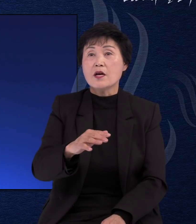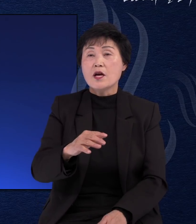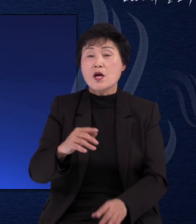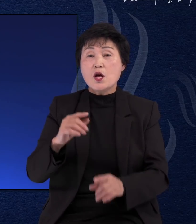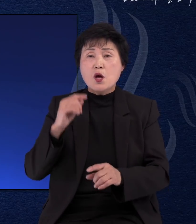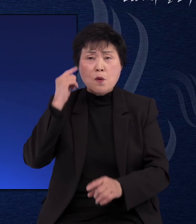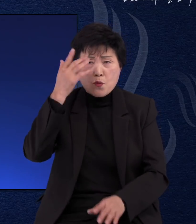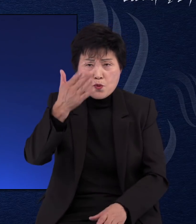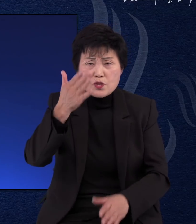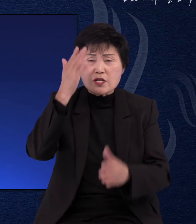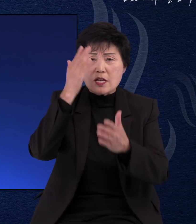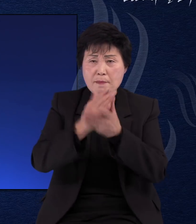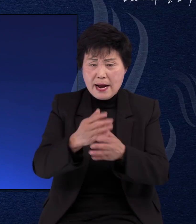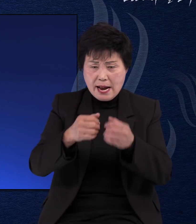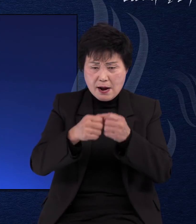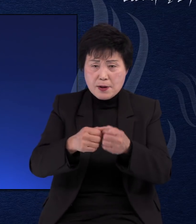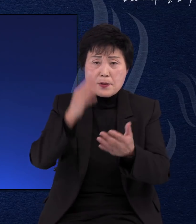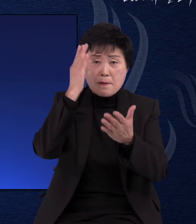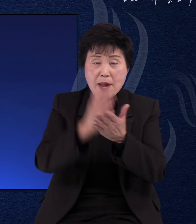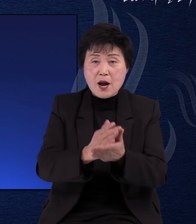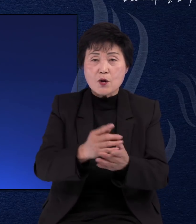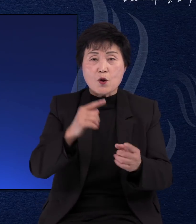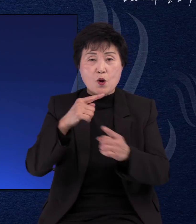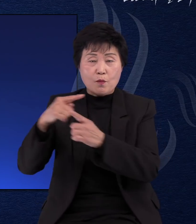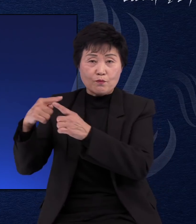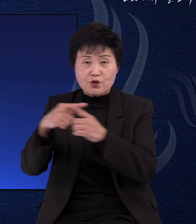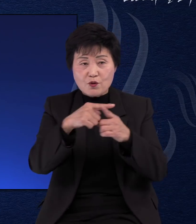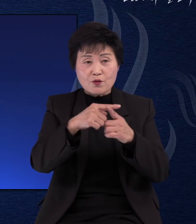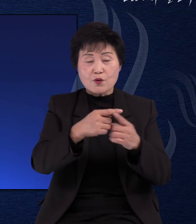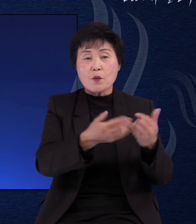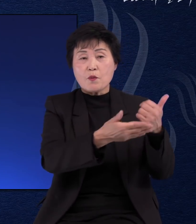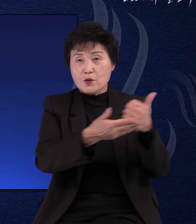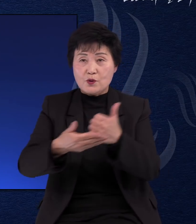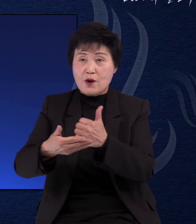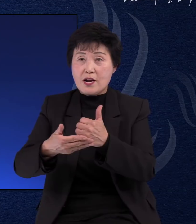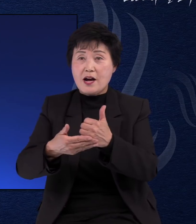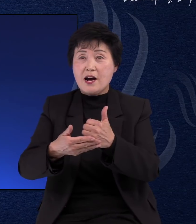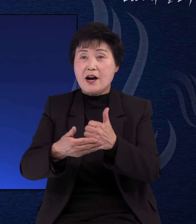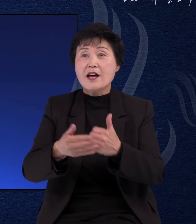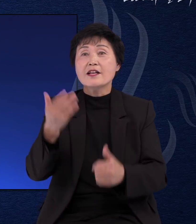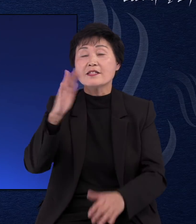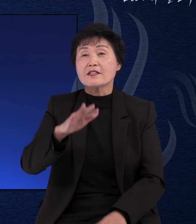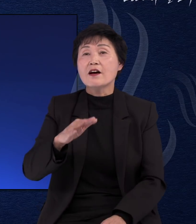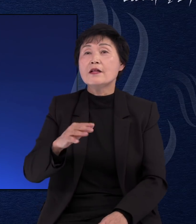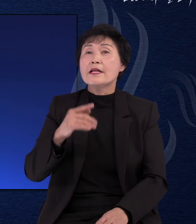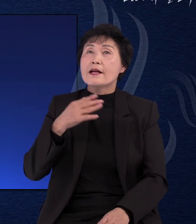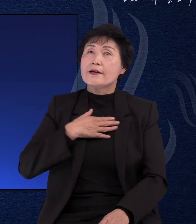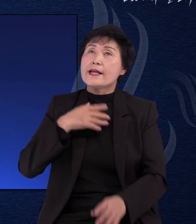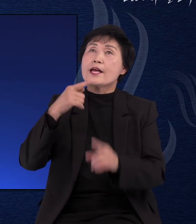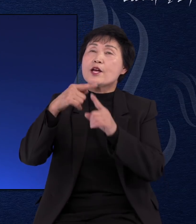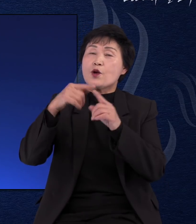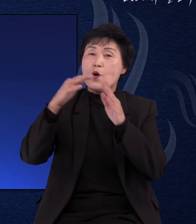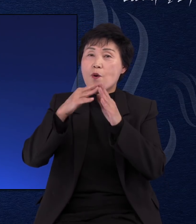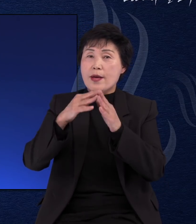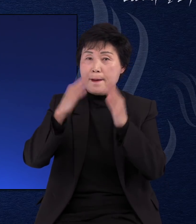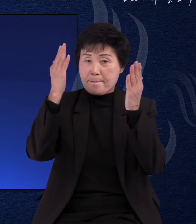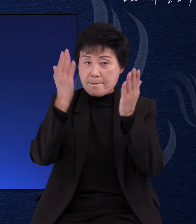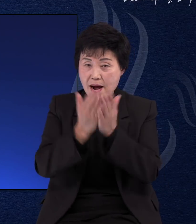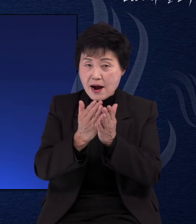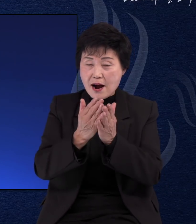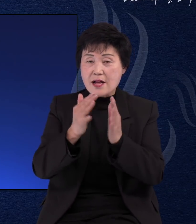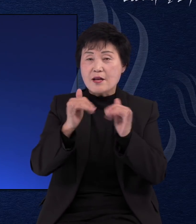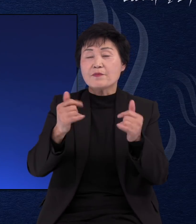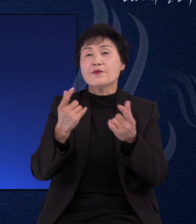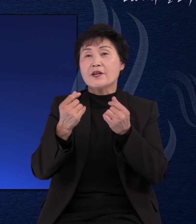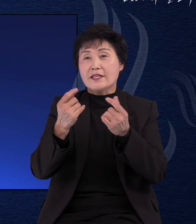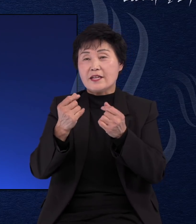그래서 우리가 이렇게 저렇게 조사를 해보고 하니 저희 교회에 딱 맞는 분이신 것 같아서 저희는 마음을 다